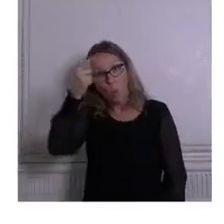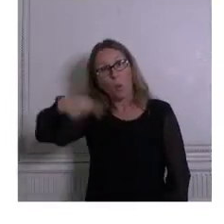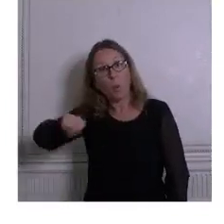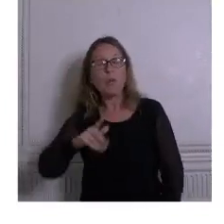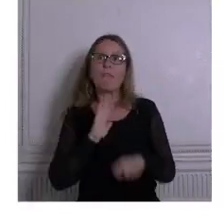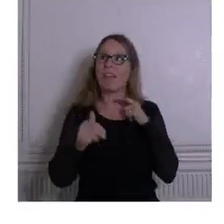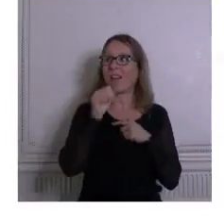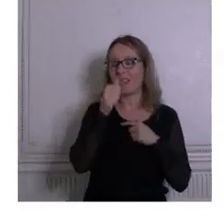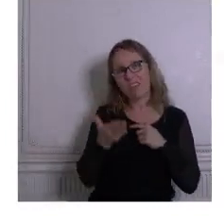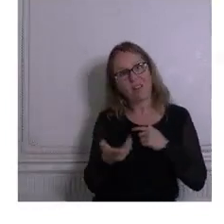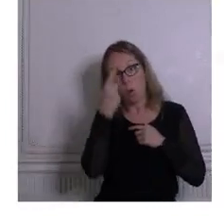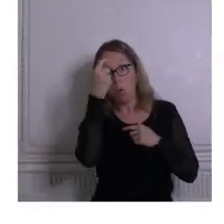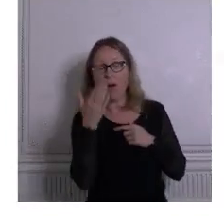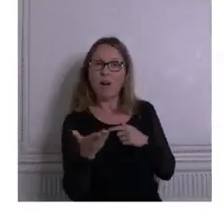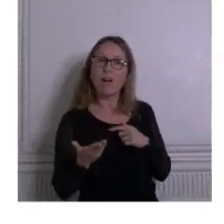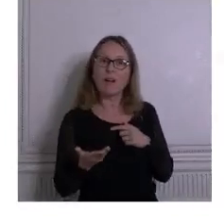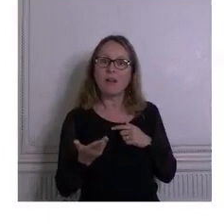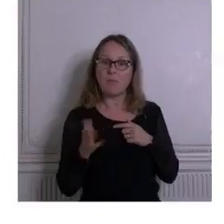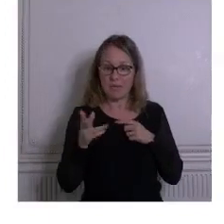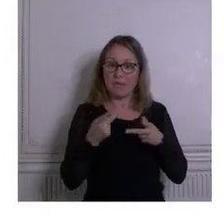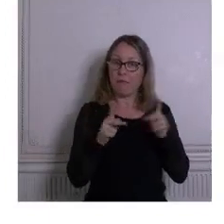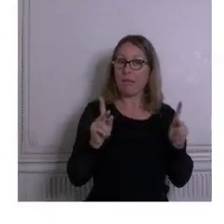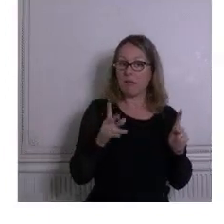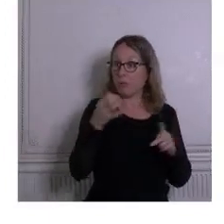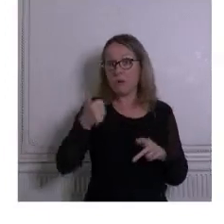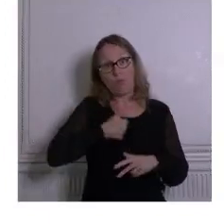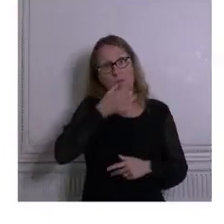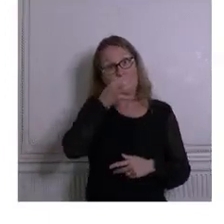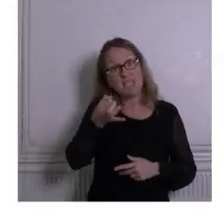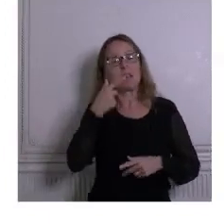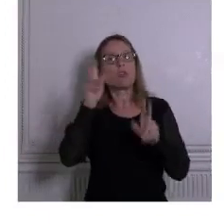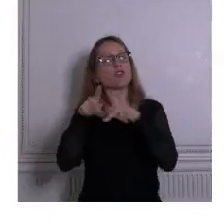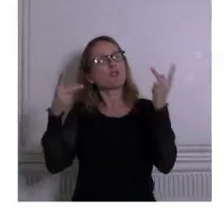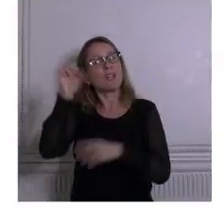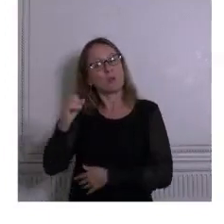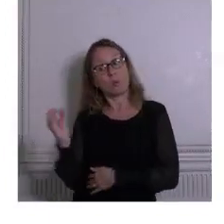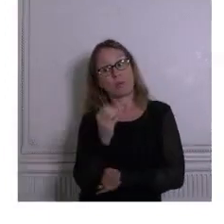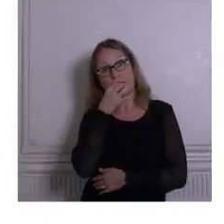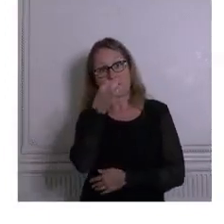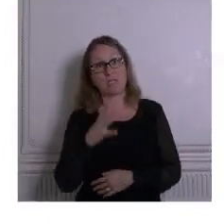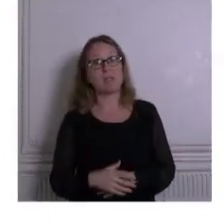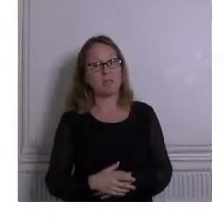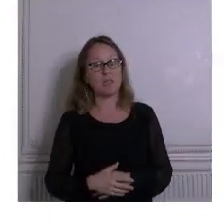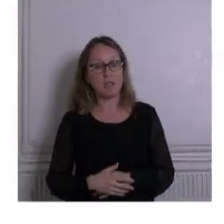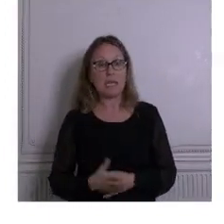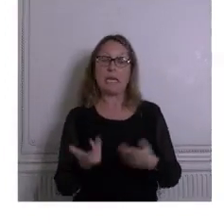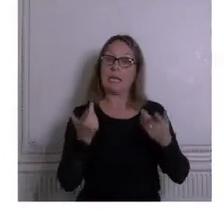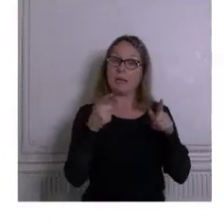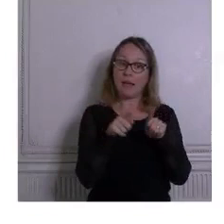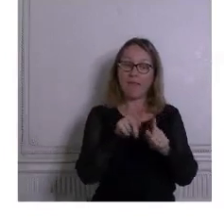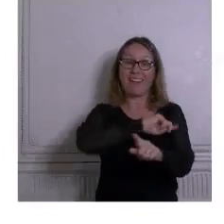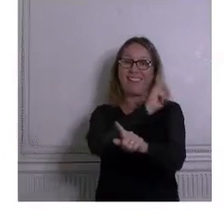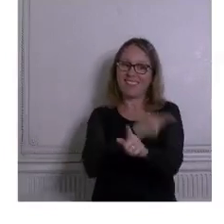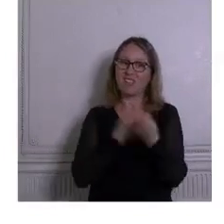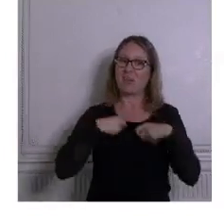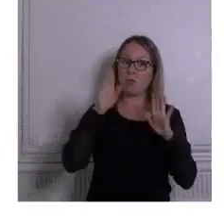Je constate, pour avoir l'œil comparateur, on va dire, comme d'autres, que ce qu'on va faire, d'autres l'ont déjà entamé depuis un certain temps,